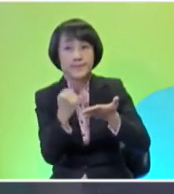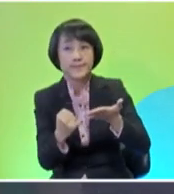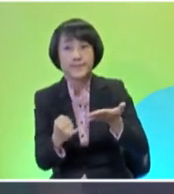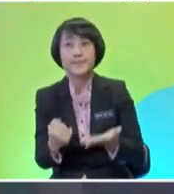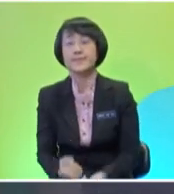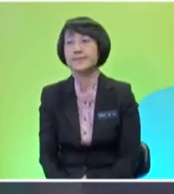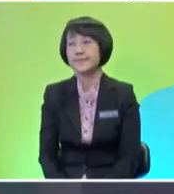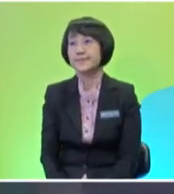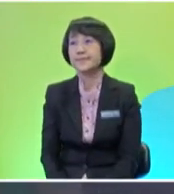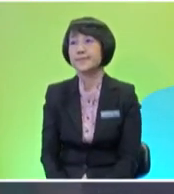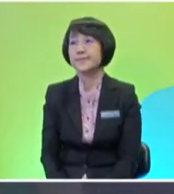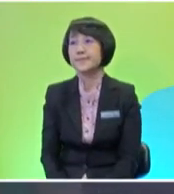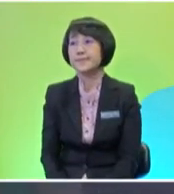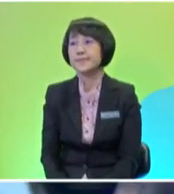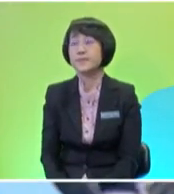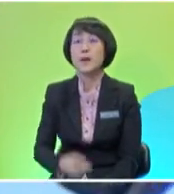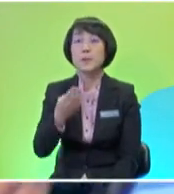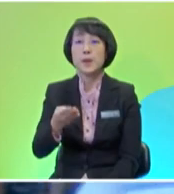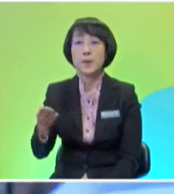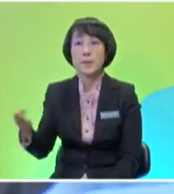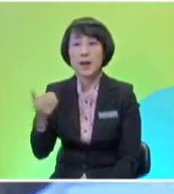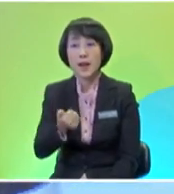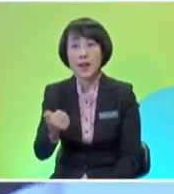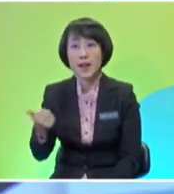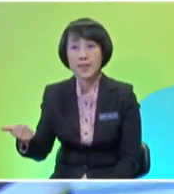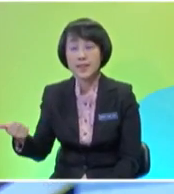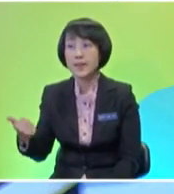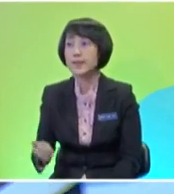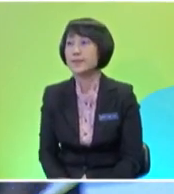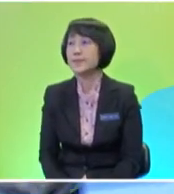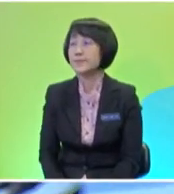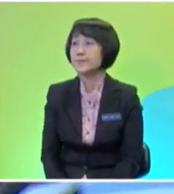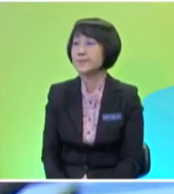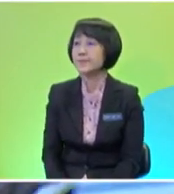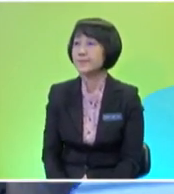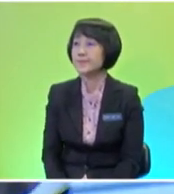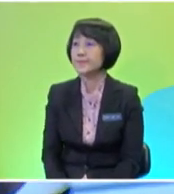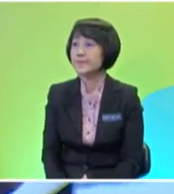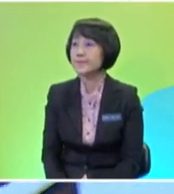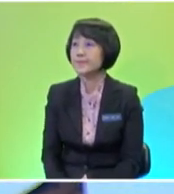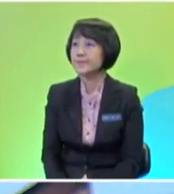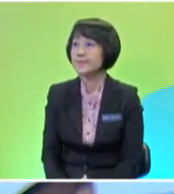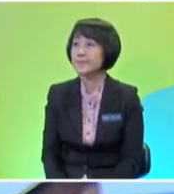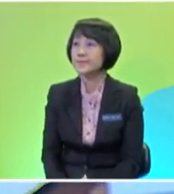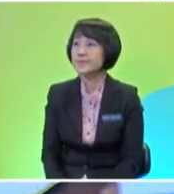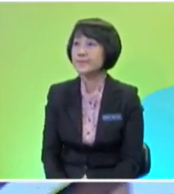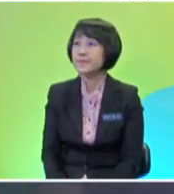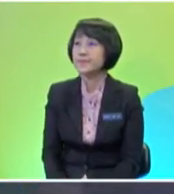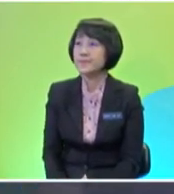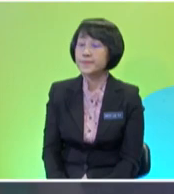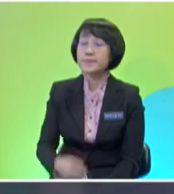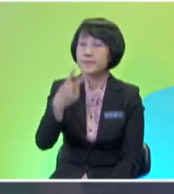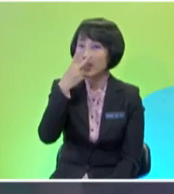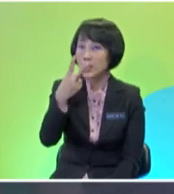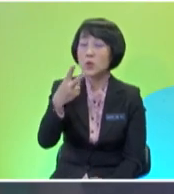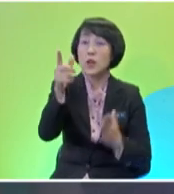mungkin kita nak mengenali lagi bahan-bahan dan alatan yang diperlukan. Okey, untuk yang permulaan, okey, kita dah tengok pada lakaran. Okay, kalau Ifan boleh lihat